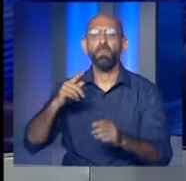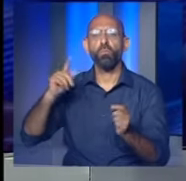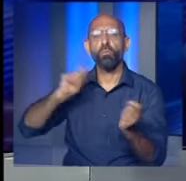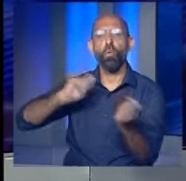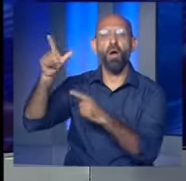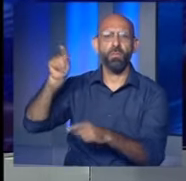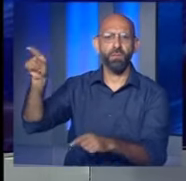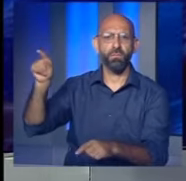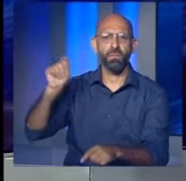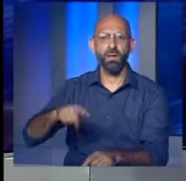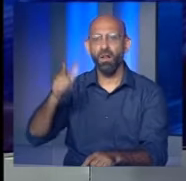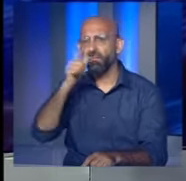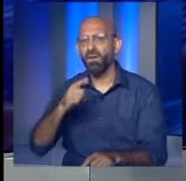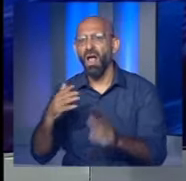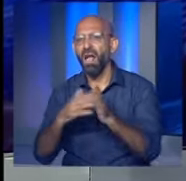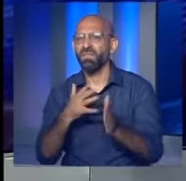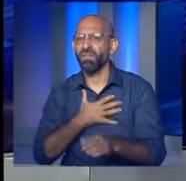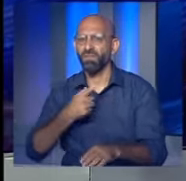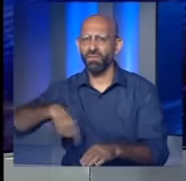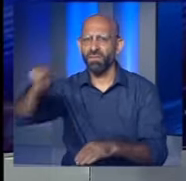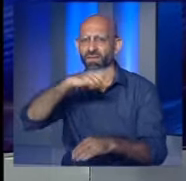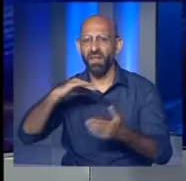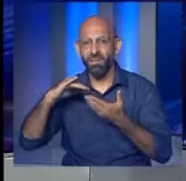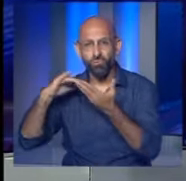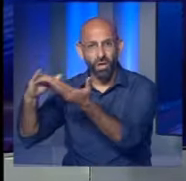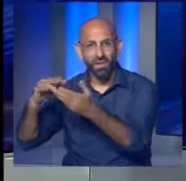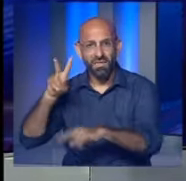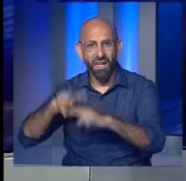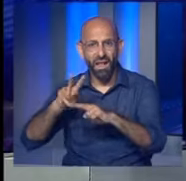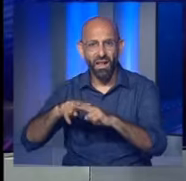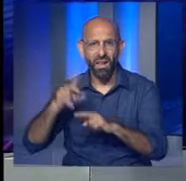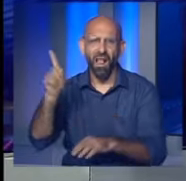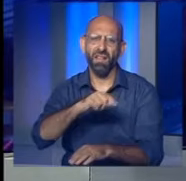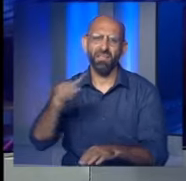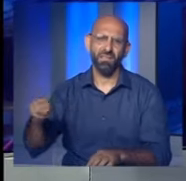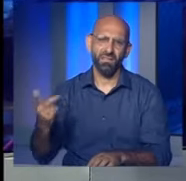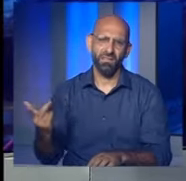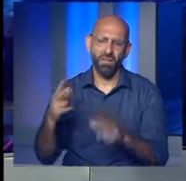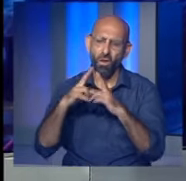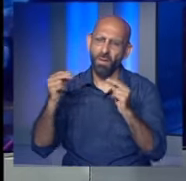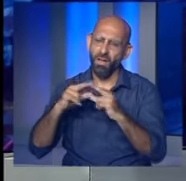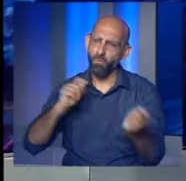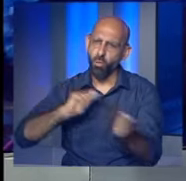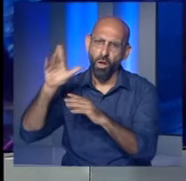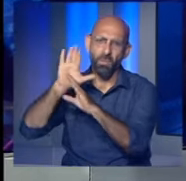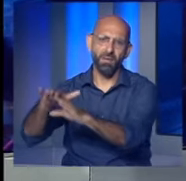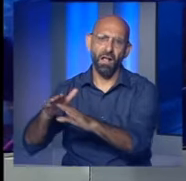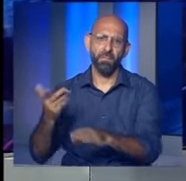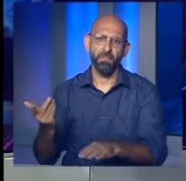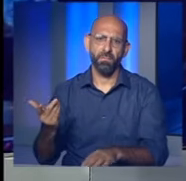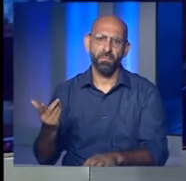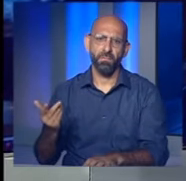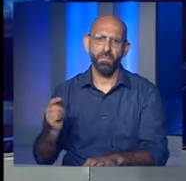جولته العسكاريه رافعه عن المقاومه للاسف بعض الناس يدافعون عن اسرائيل ويحملون مسؤوليه ما يجري